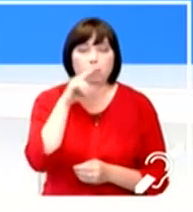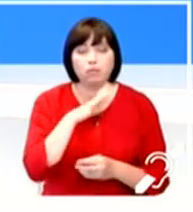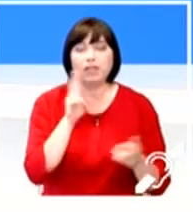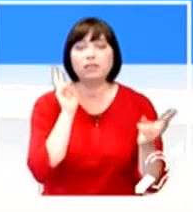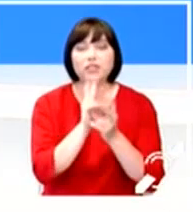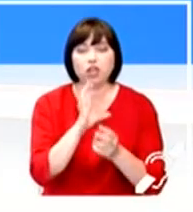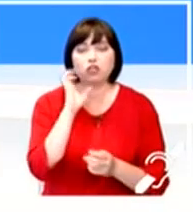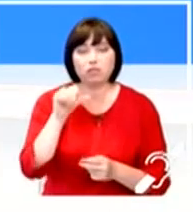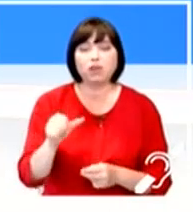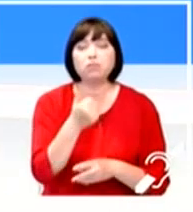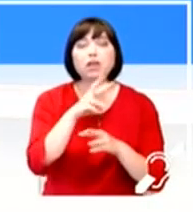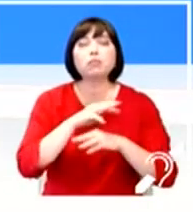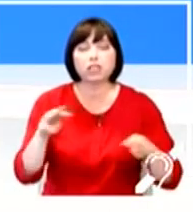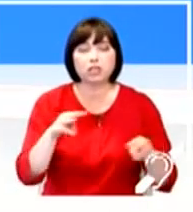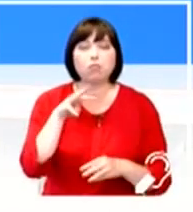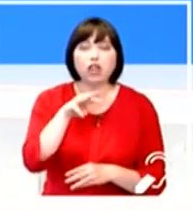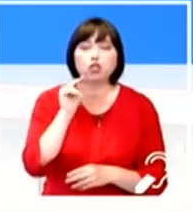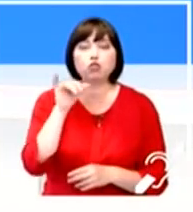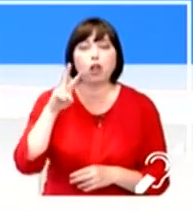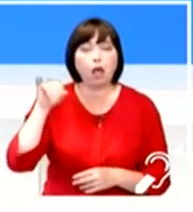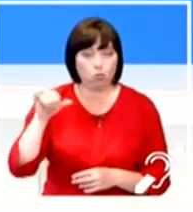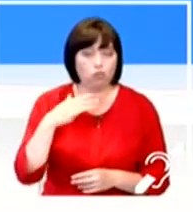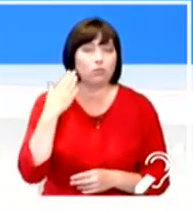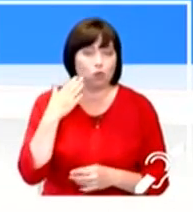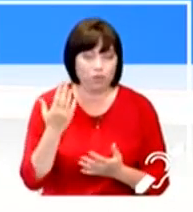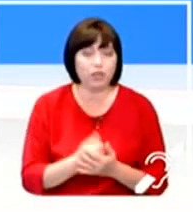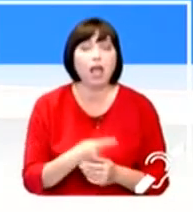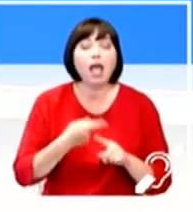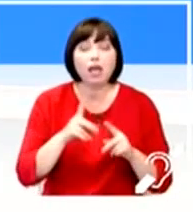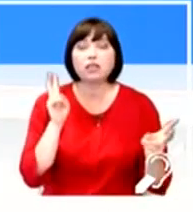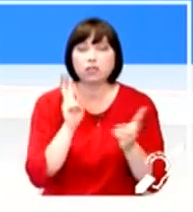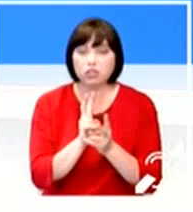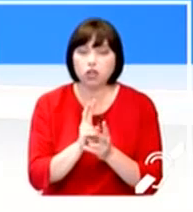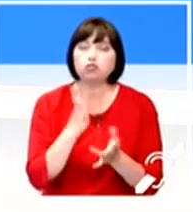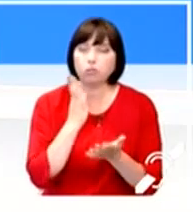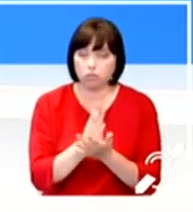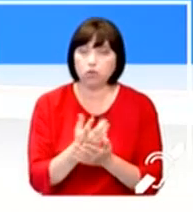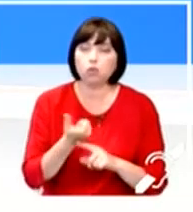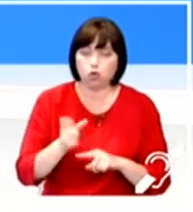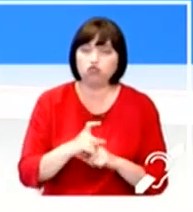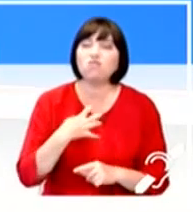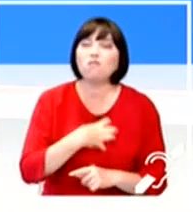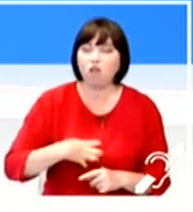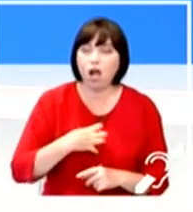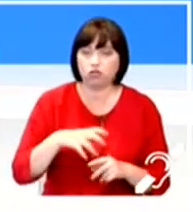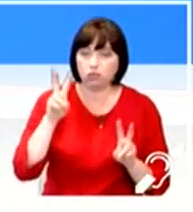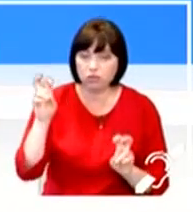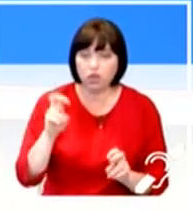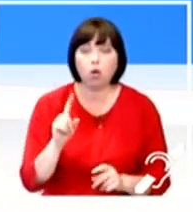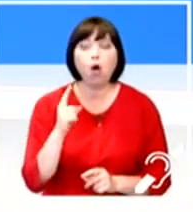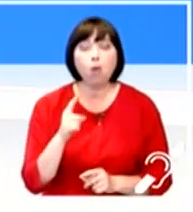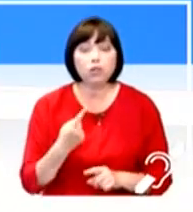o întâlnire cu premierul României, Marcel Ciolacu, iar această întâlnire are o valoare simbolică deosebită, deoarece